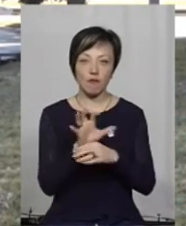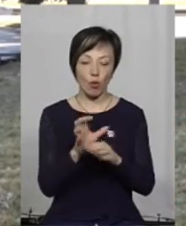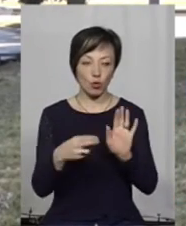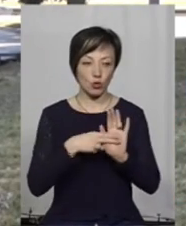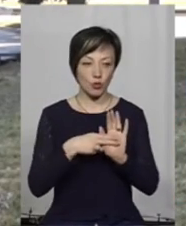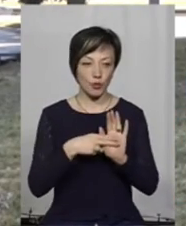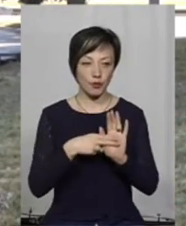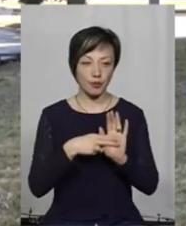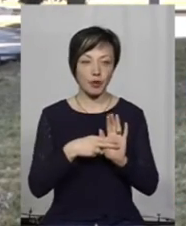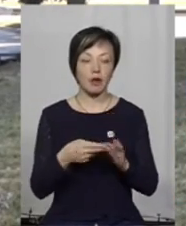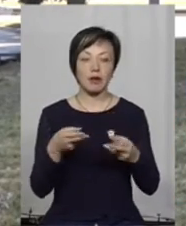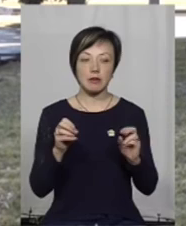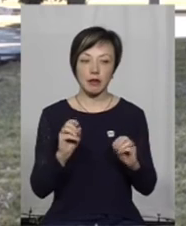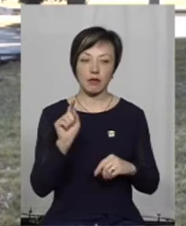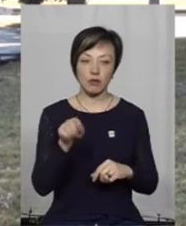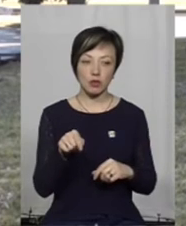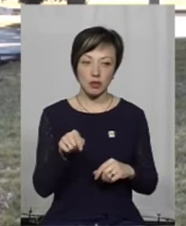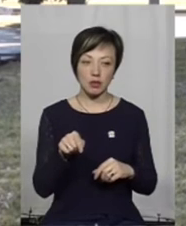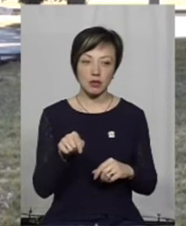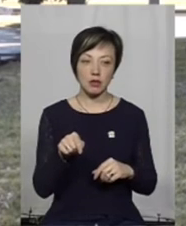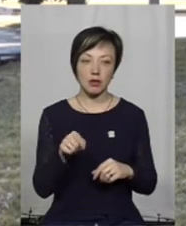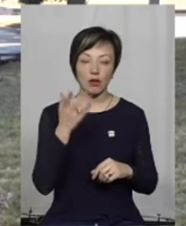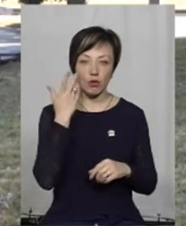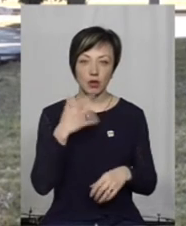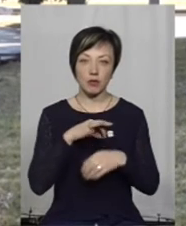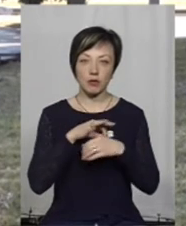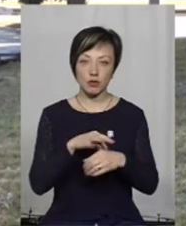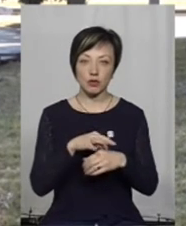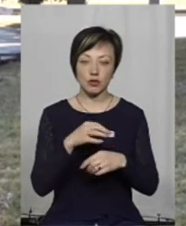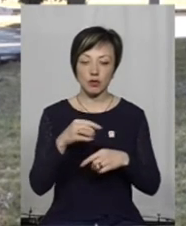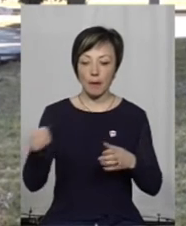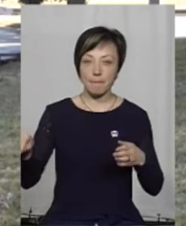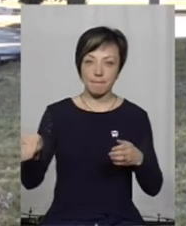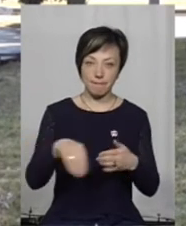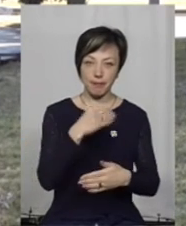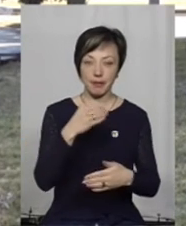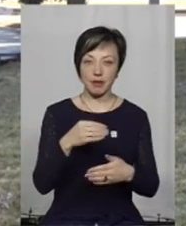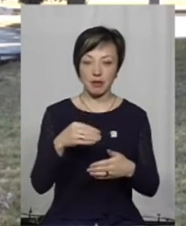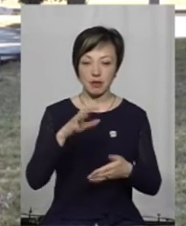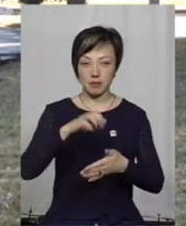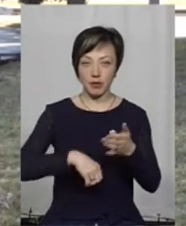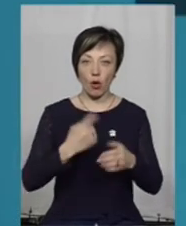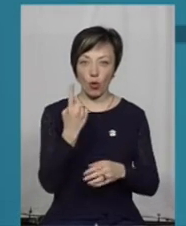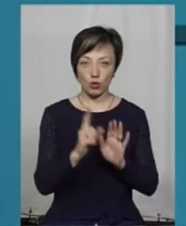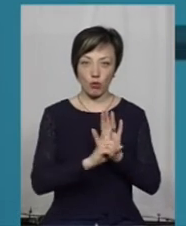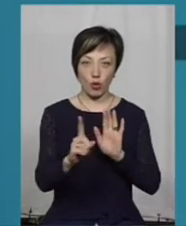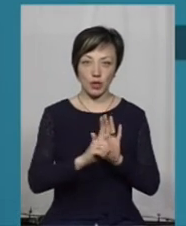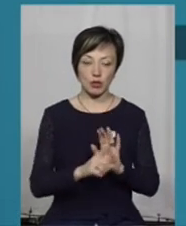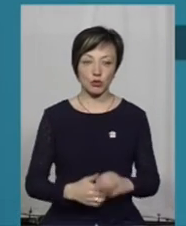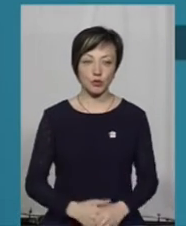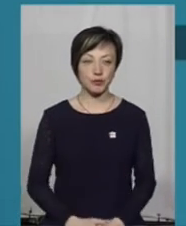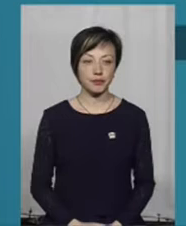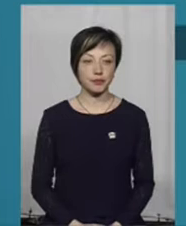фотографіями, де вони, провівши через термінал, в нього буде списувати одну поїздку.